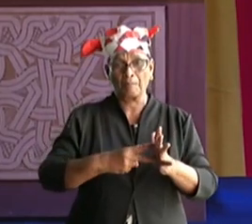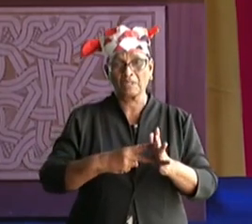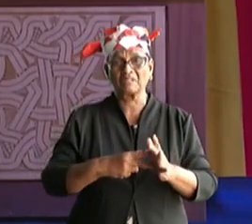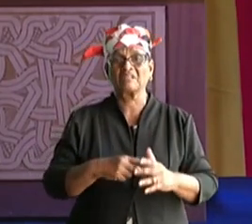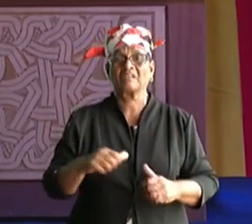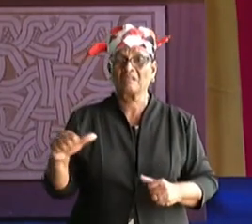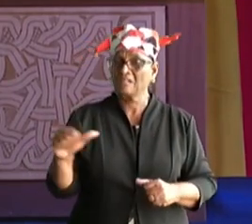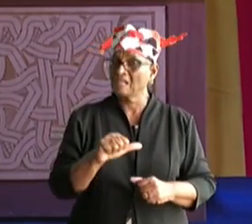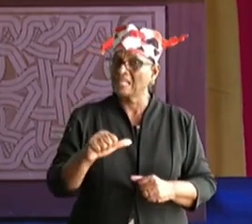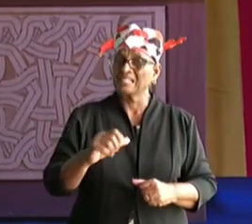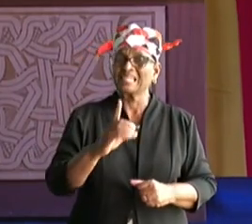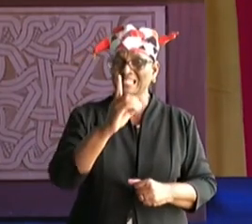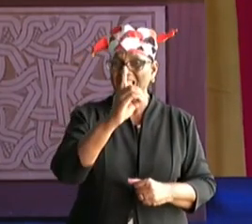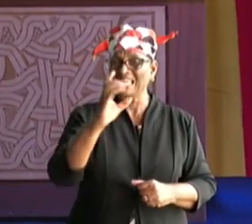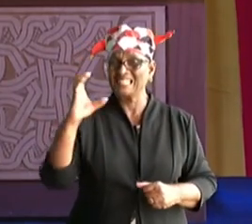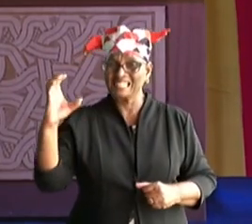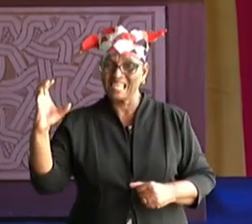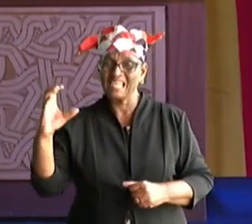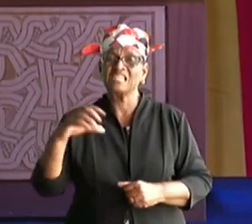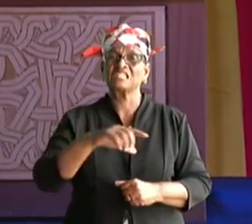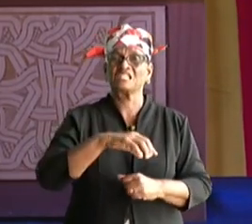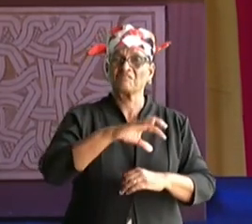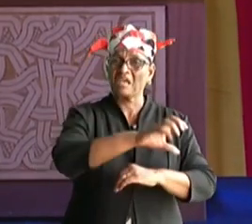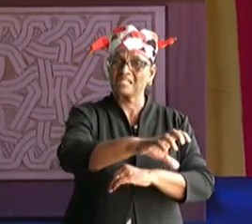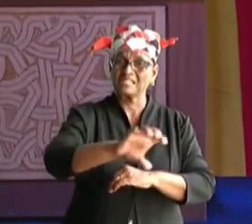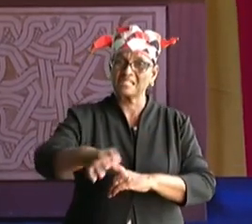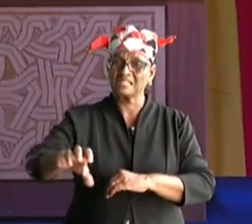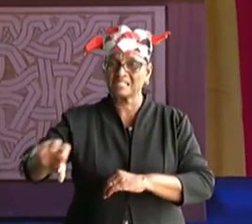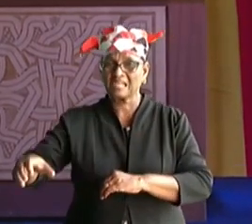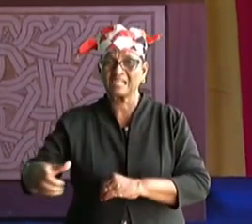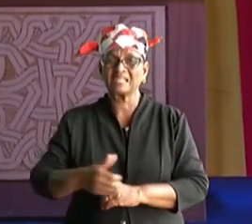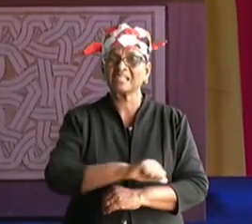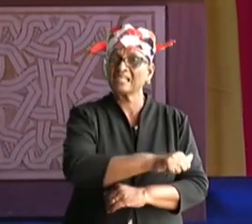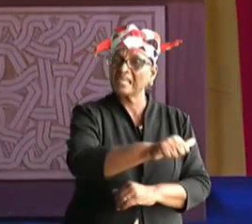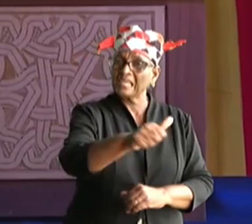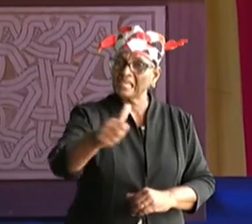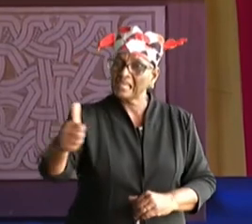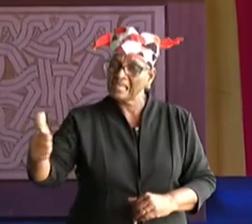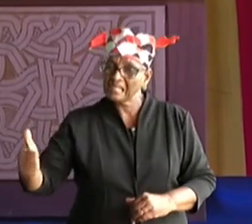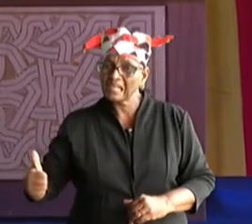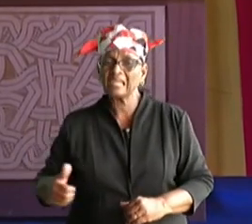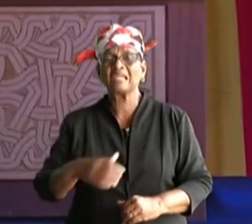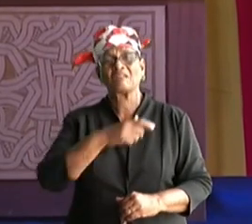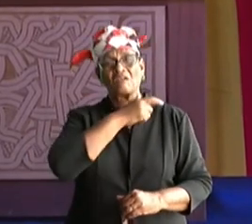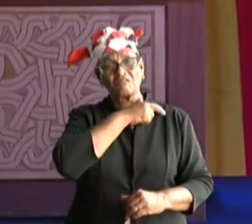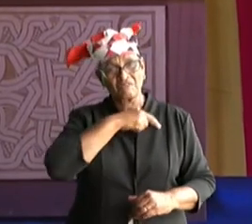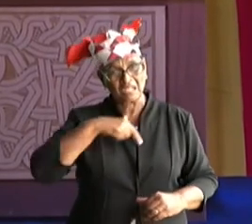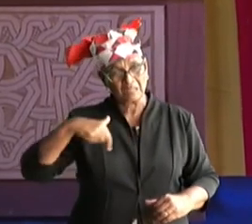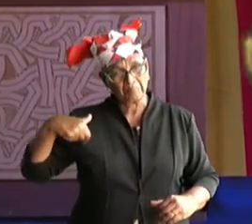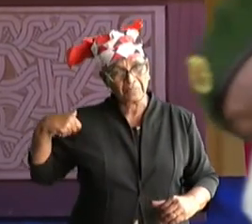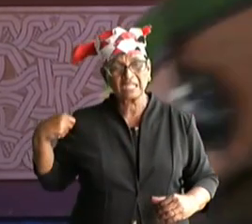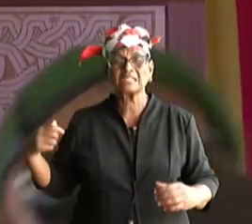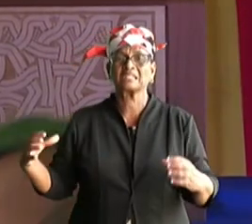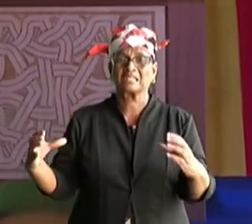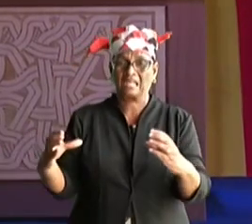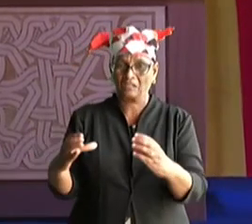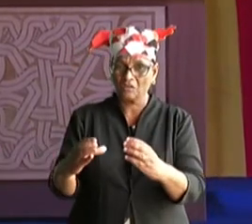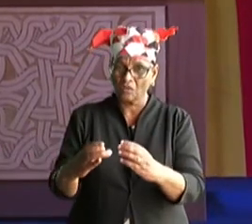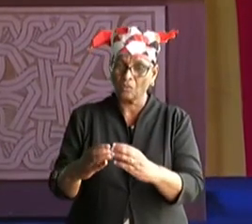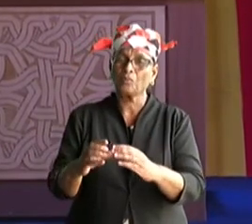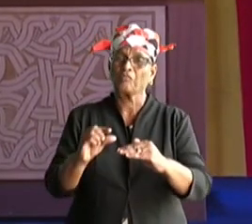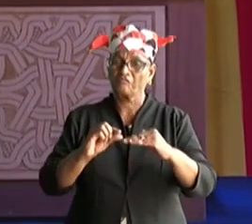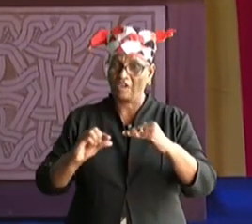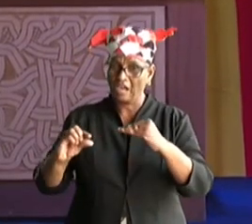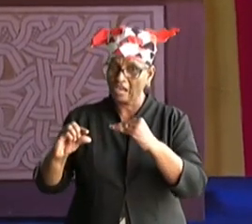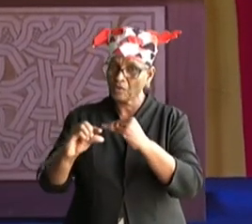van de districtcommissarissen, de officiële delegatie van de president van de Coöperatieve Republiek Guyana, de